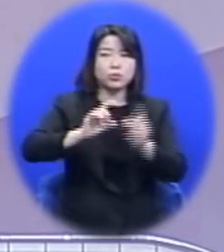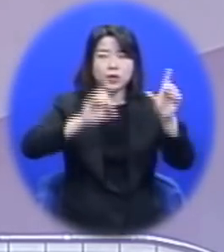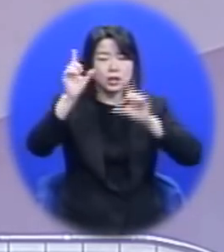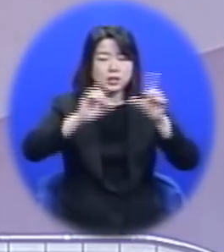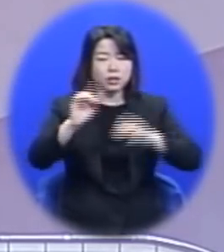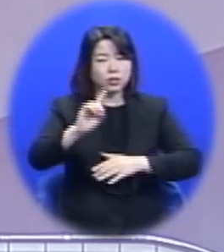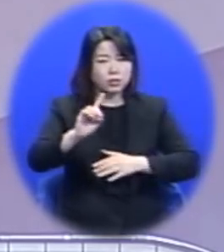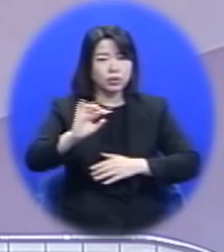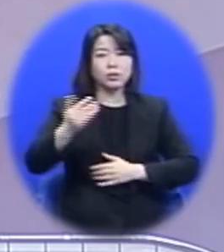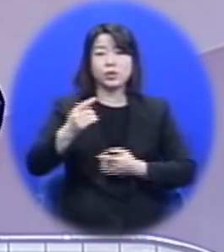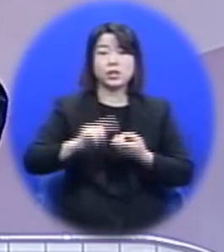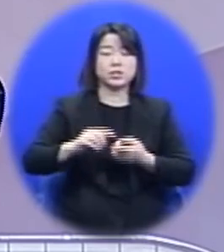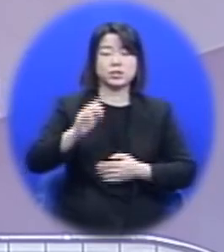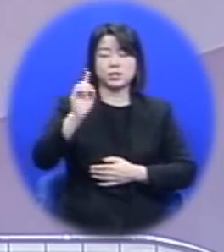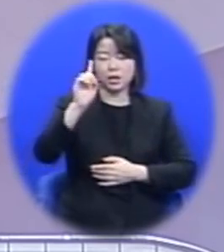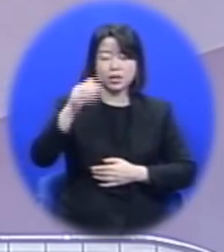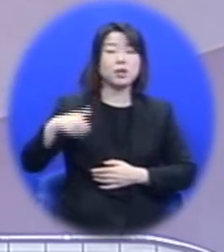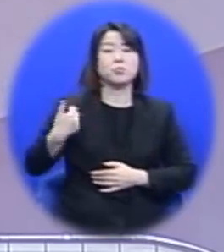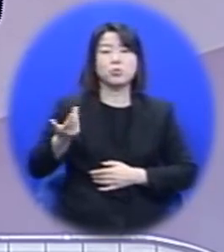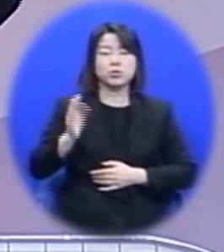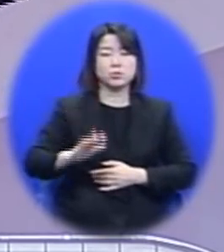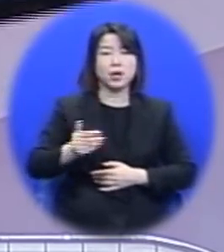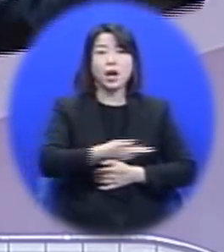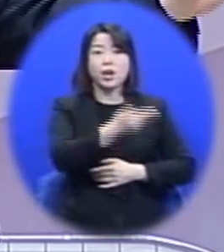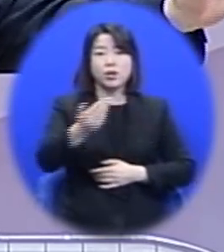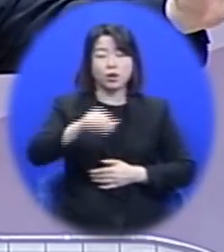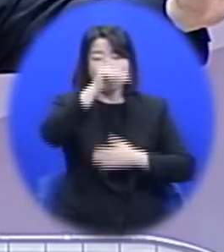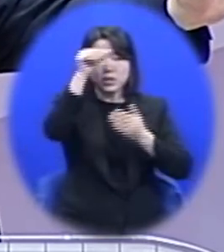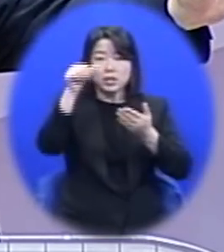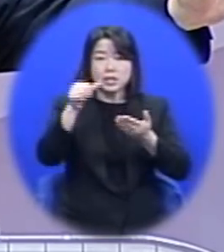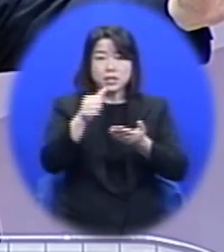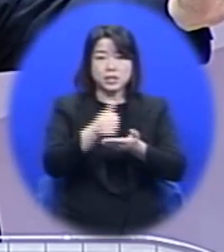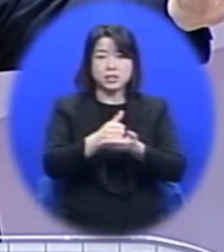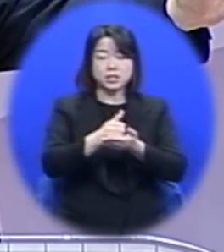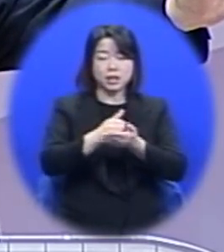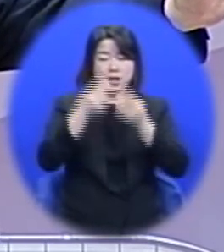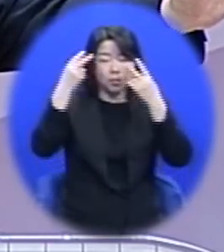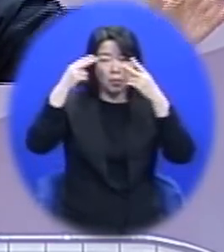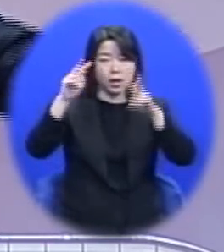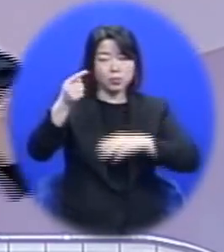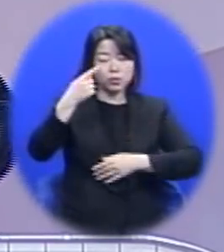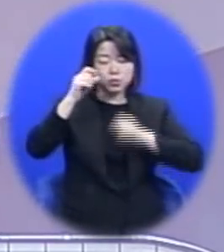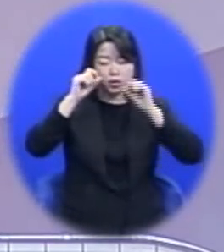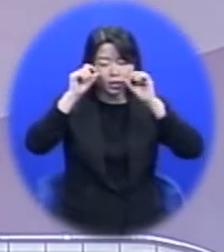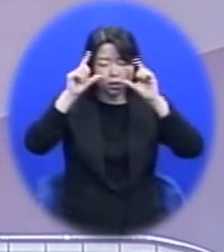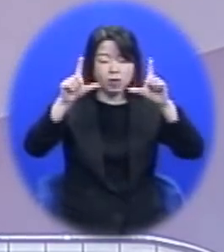모르지만 여러분의 인생을 바라보는 눈이 확 열립니다.